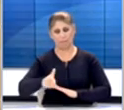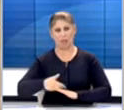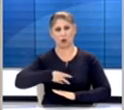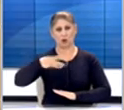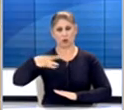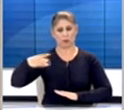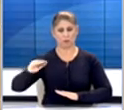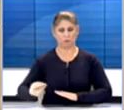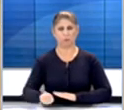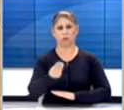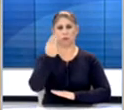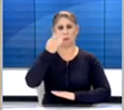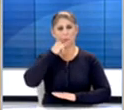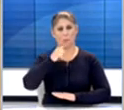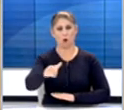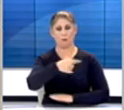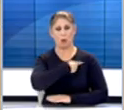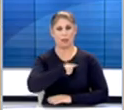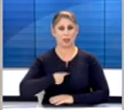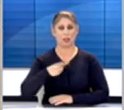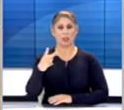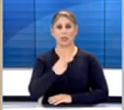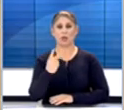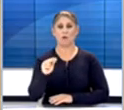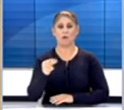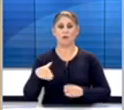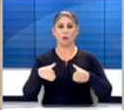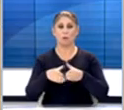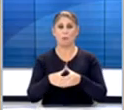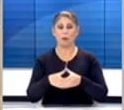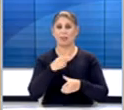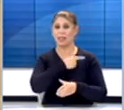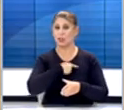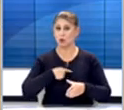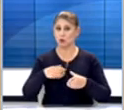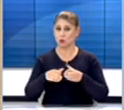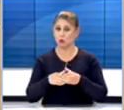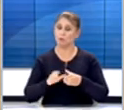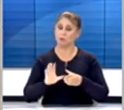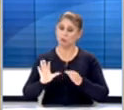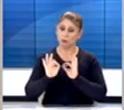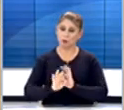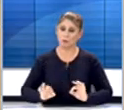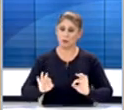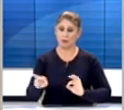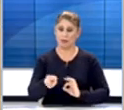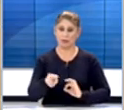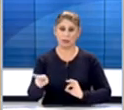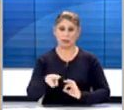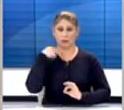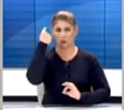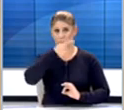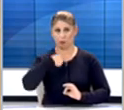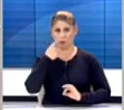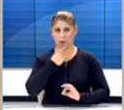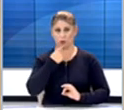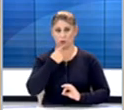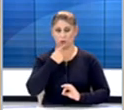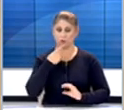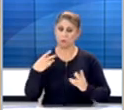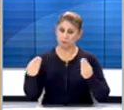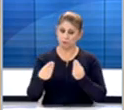αρχηγό μόνιμο της κοινοβουλευτικής ομάδος και αρχηγό του κόμματός του, υπό την προϋπόθεση ότι προφανώς τα δύο πρόσωπα αυτά θα συμπίπτουν στην ιδιότητά